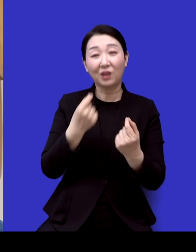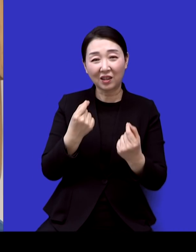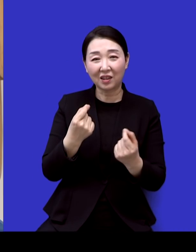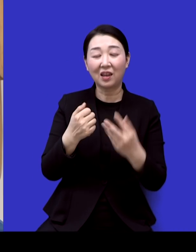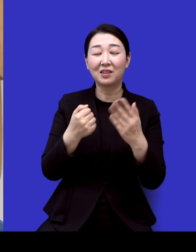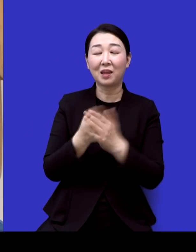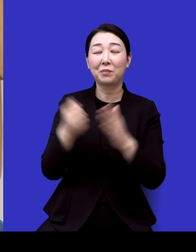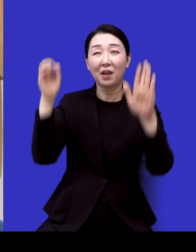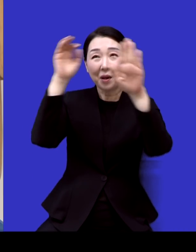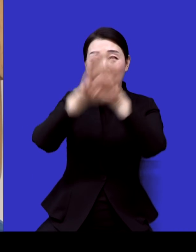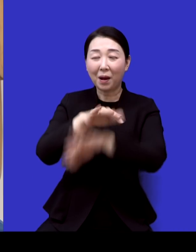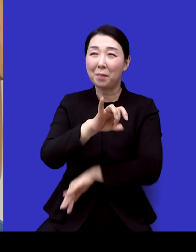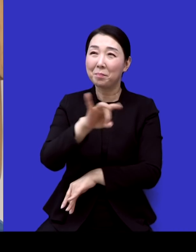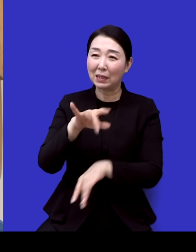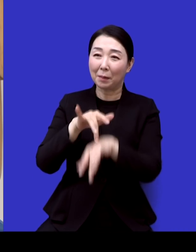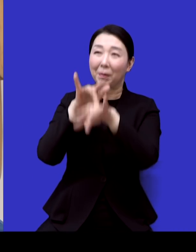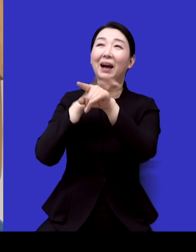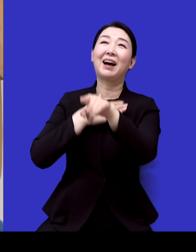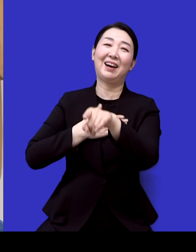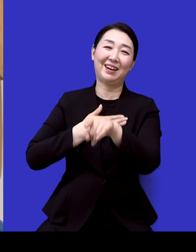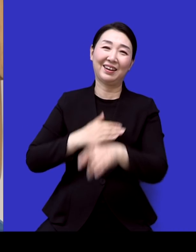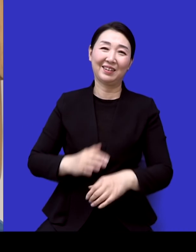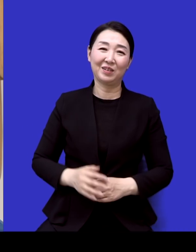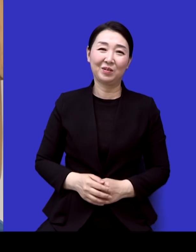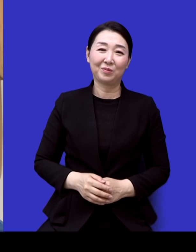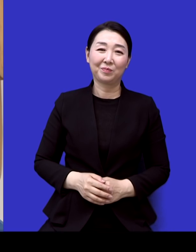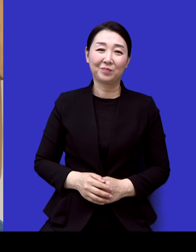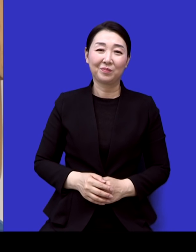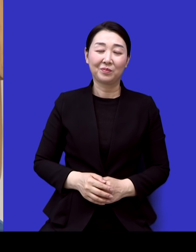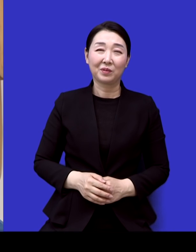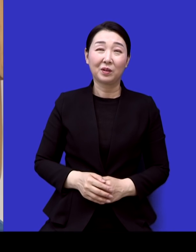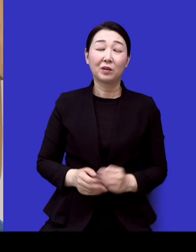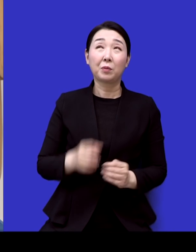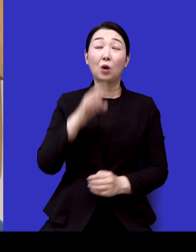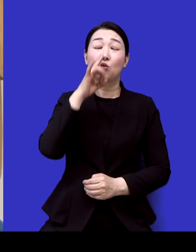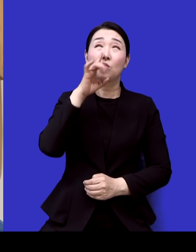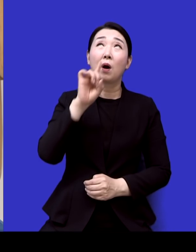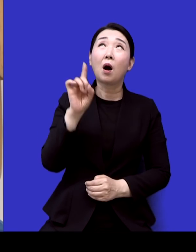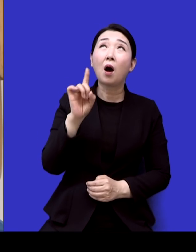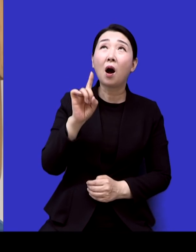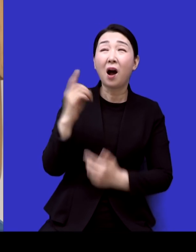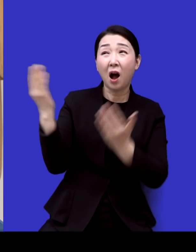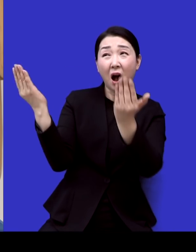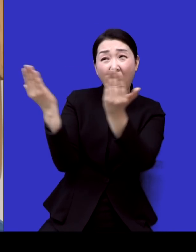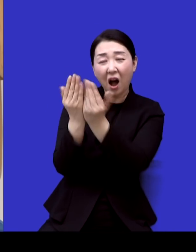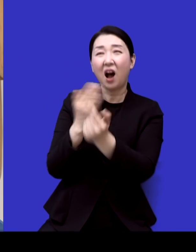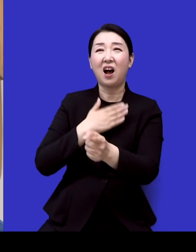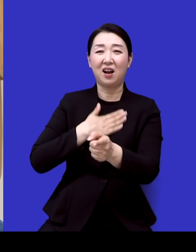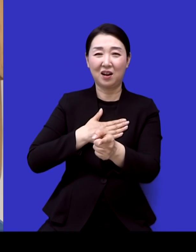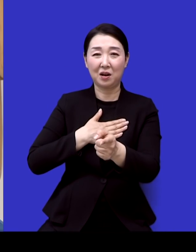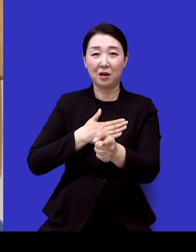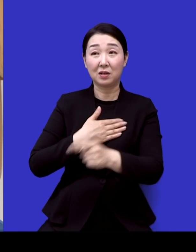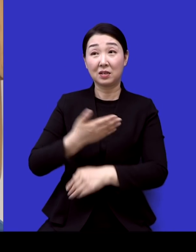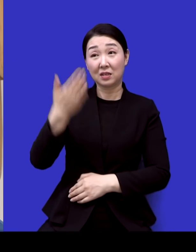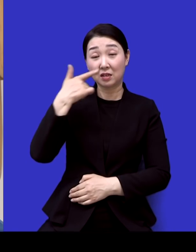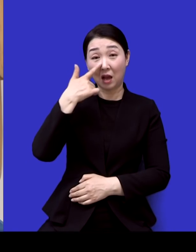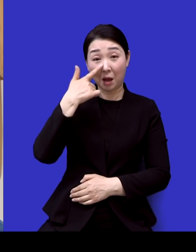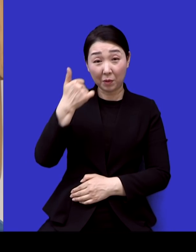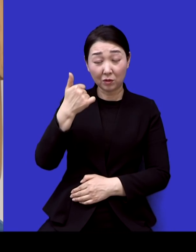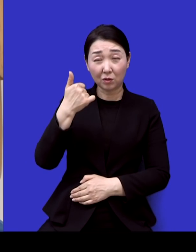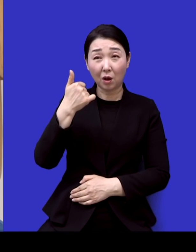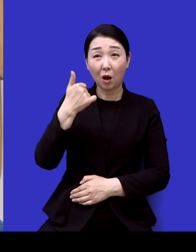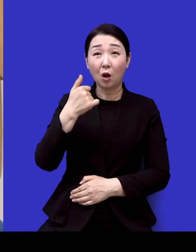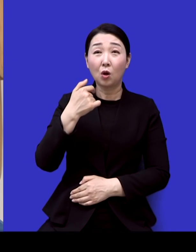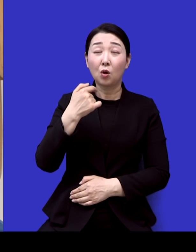어디를 밤마다 사라지시는지. 예. 그러니까 이제 퍼즐 조각이 맞춰지는데 예전에 아버지께서 이제 눈이